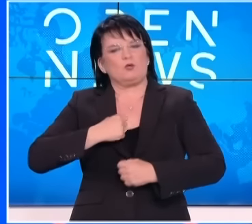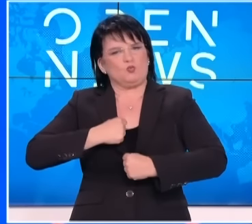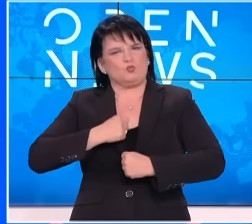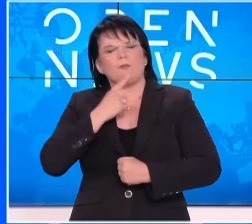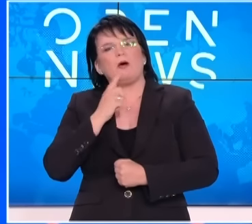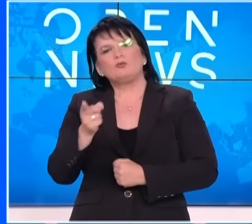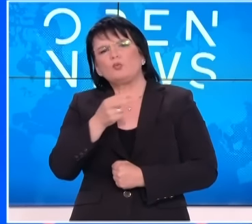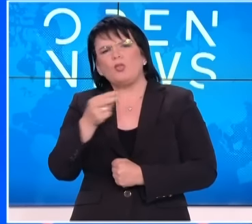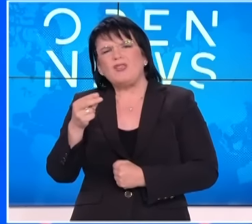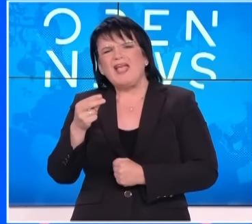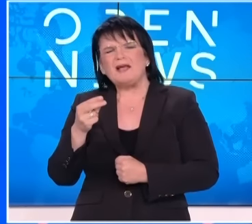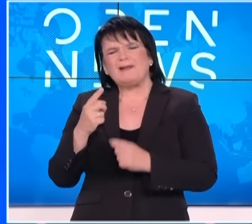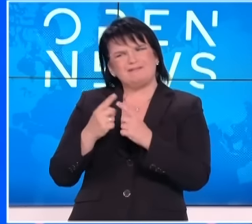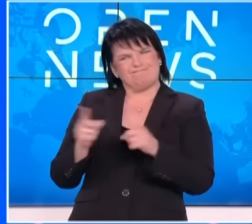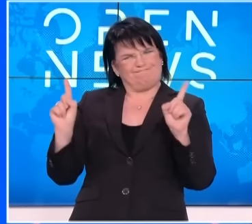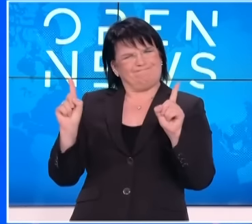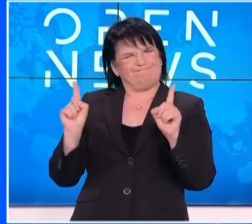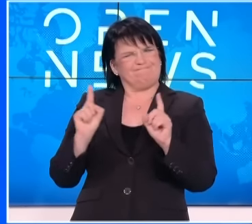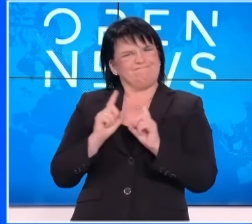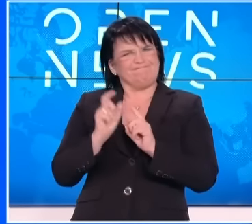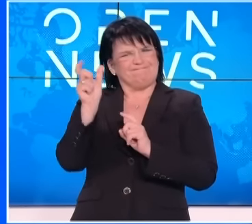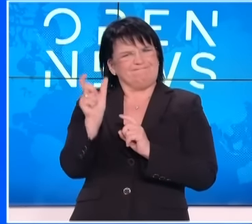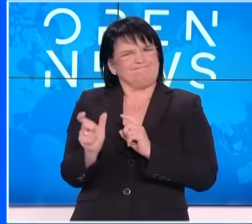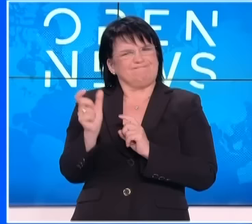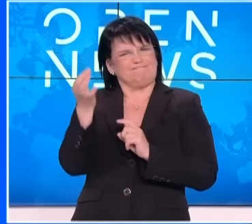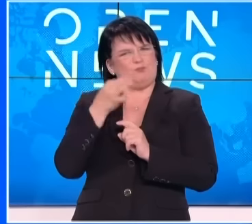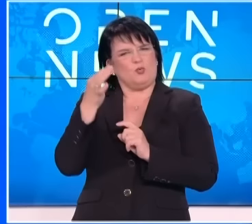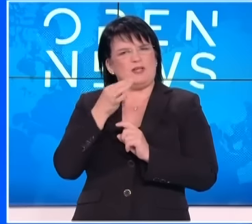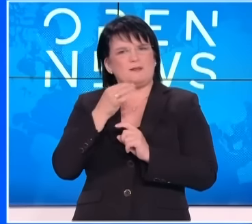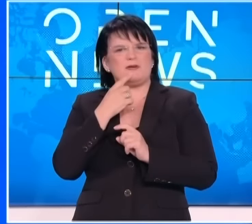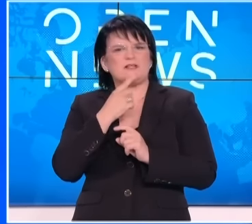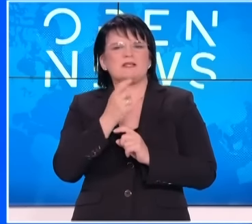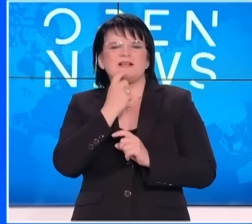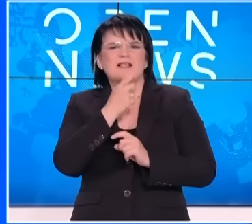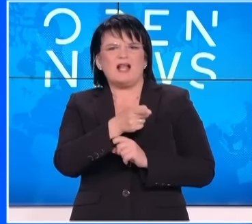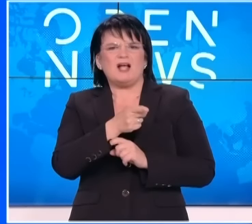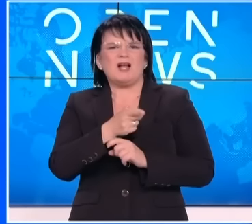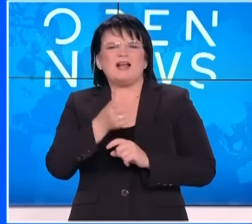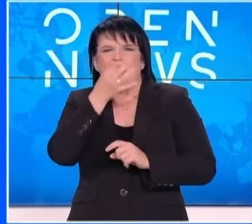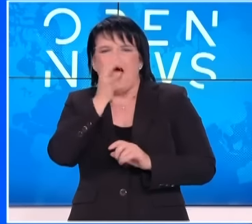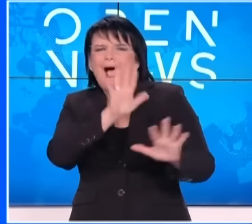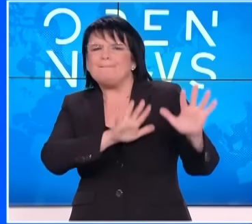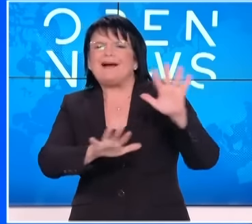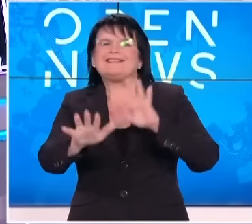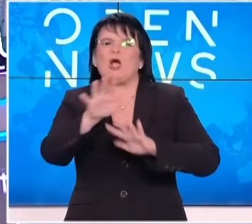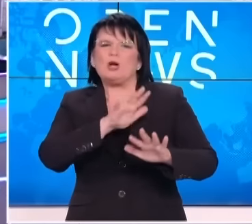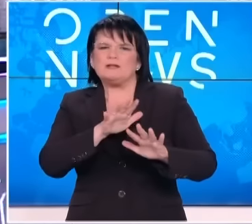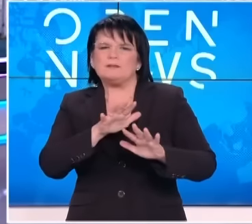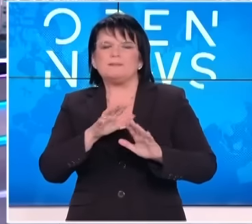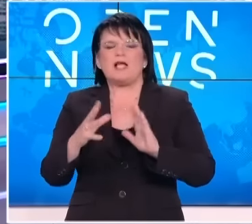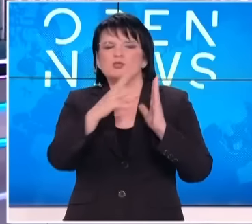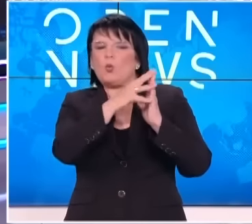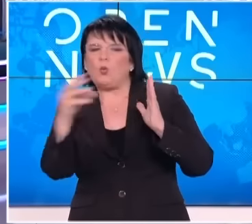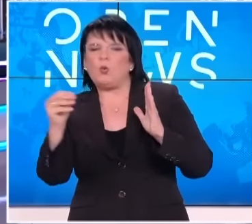κάποιες εκφράσεις που δεν σας έχω συνηθίσει να πω την αλήθεια δηλαδή να τον λέτε τον κύριο κασελάκη απατεωνες